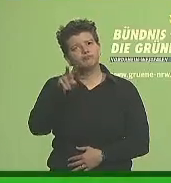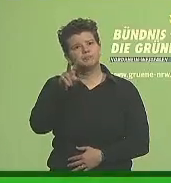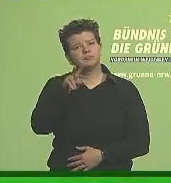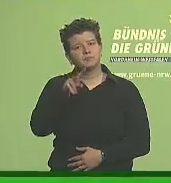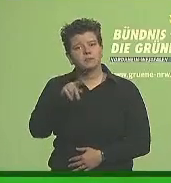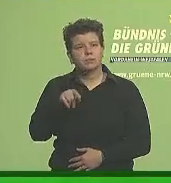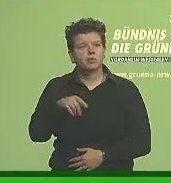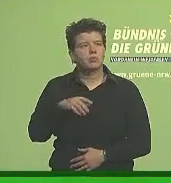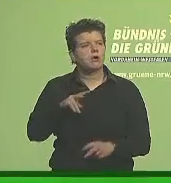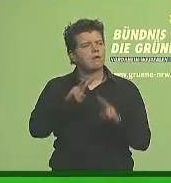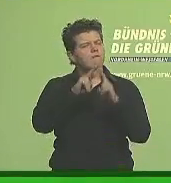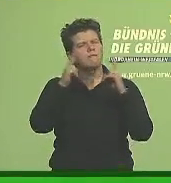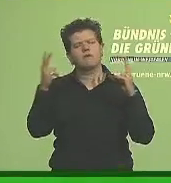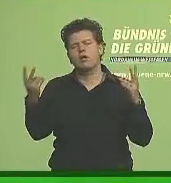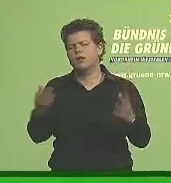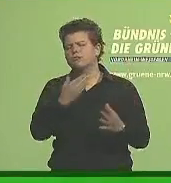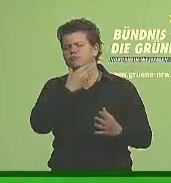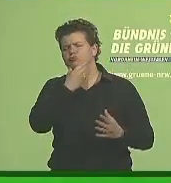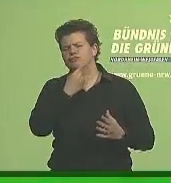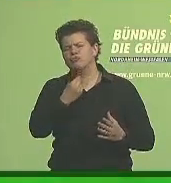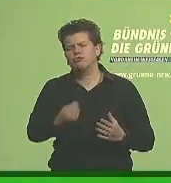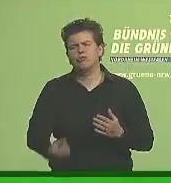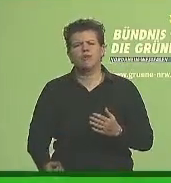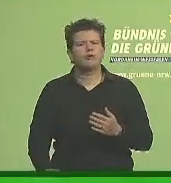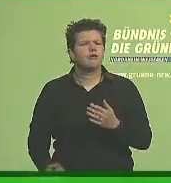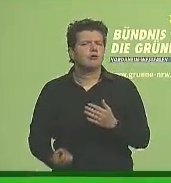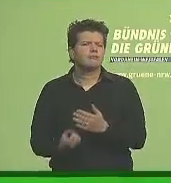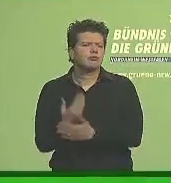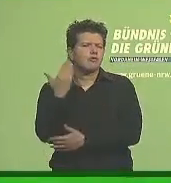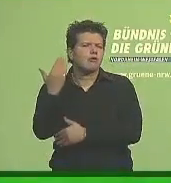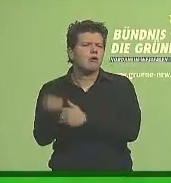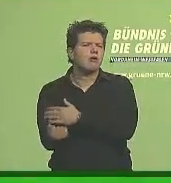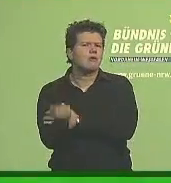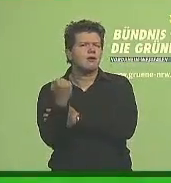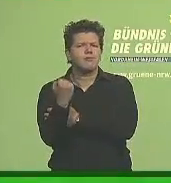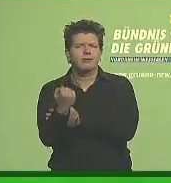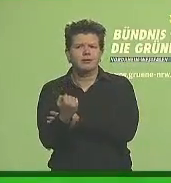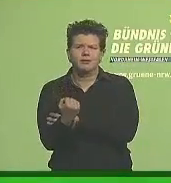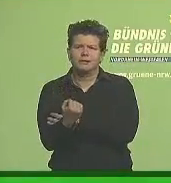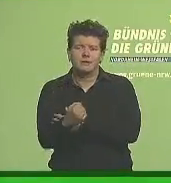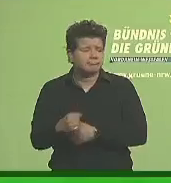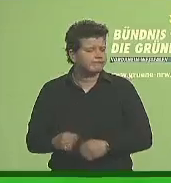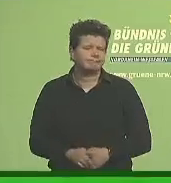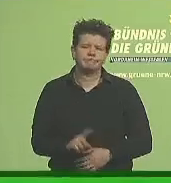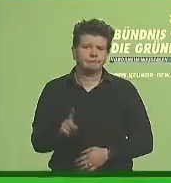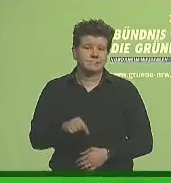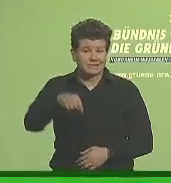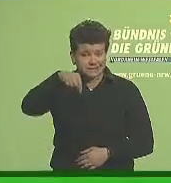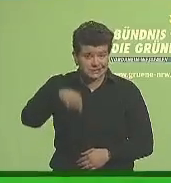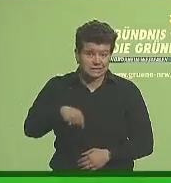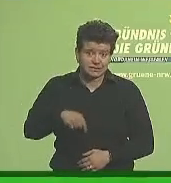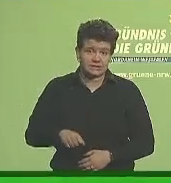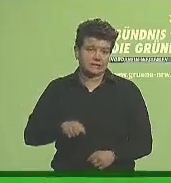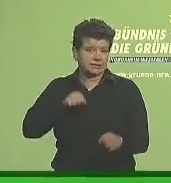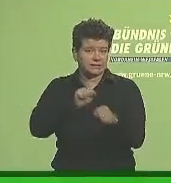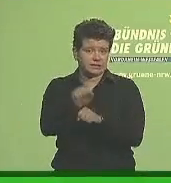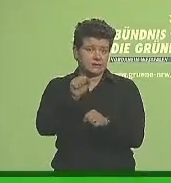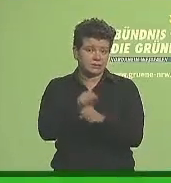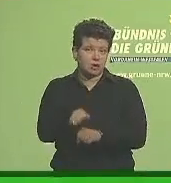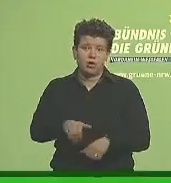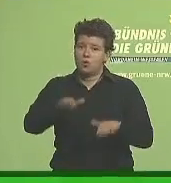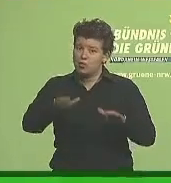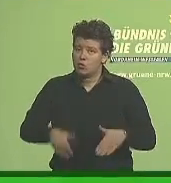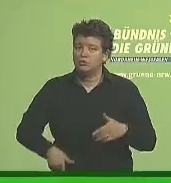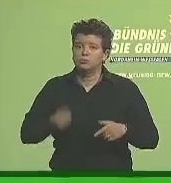neue Energiewelt entstanden. Jetzt, die nächsten 5 Jahre, werden die entscheidenden Investitionen getätigt. Und da müssen wir auf